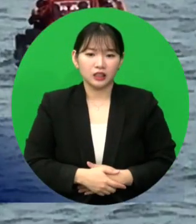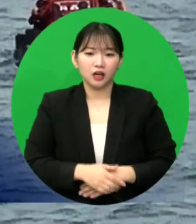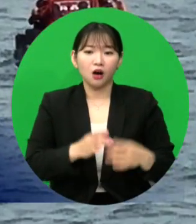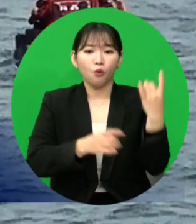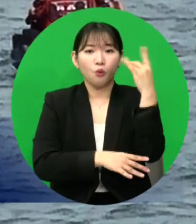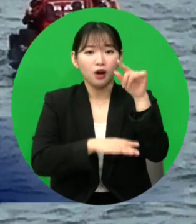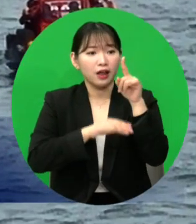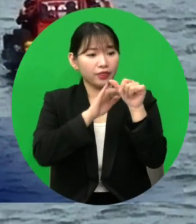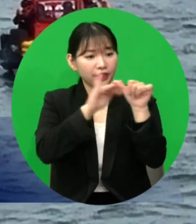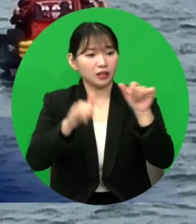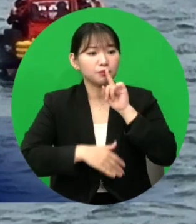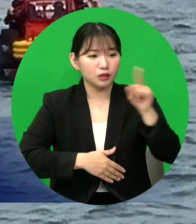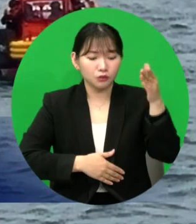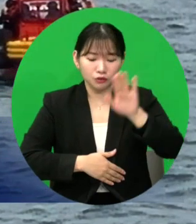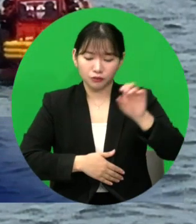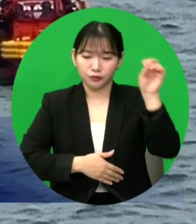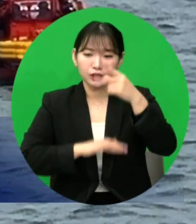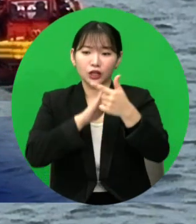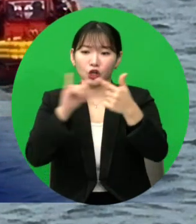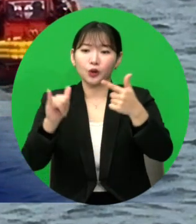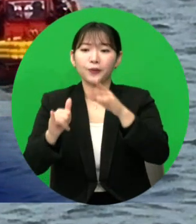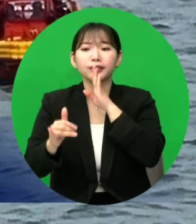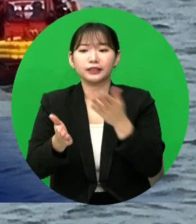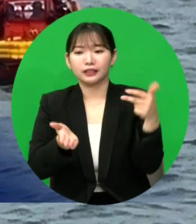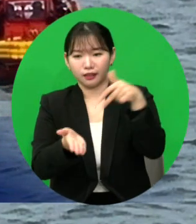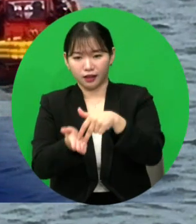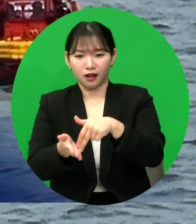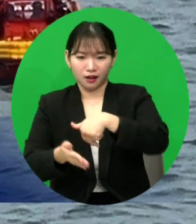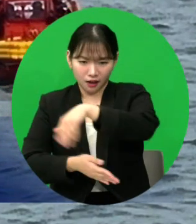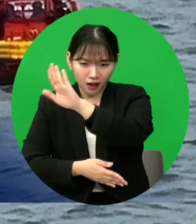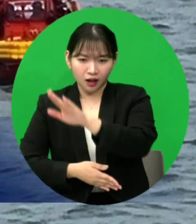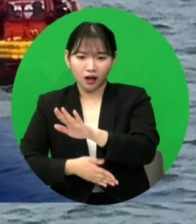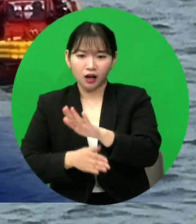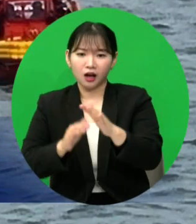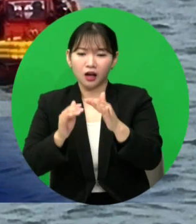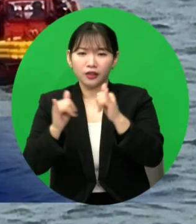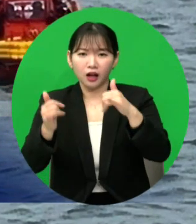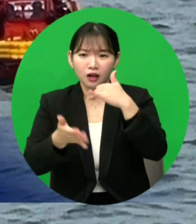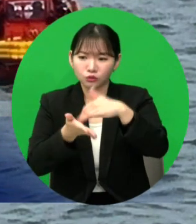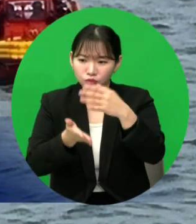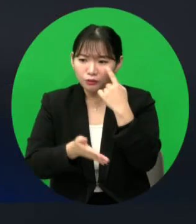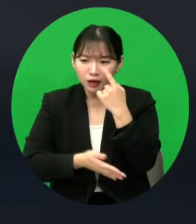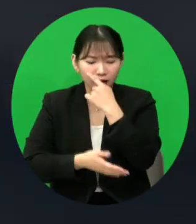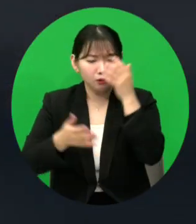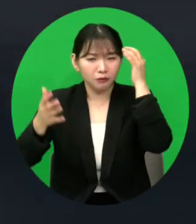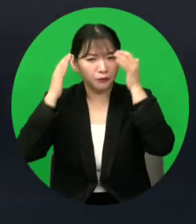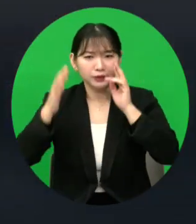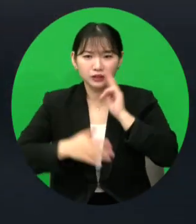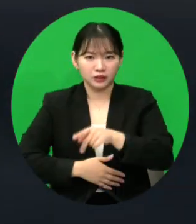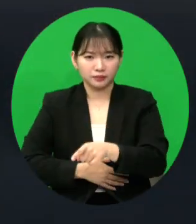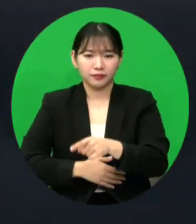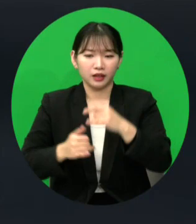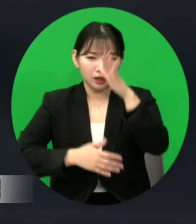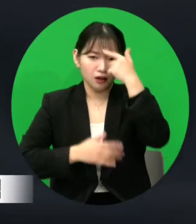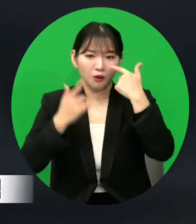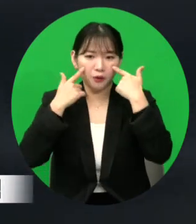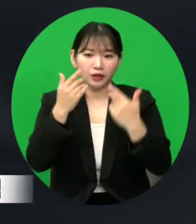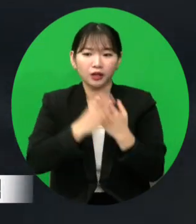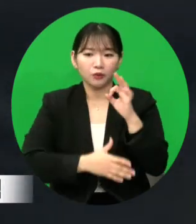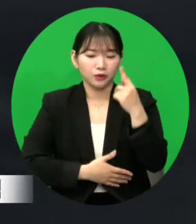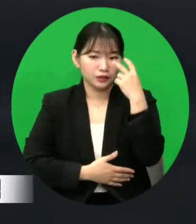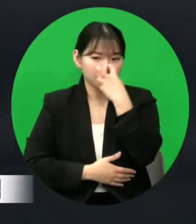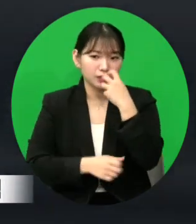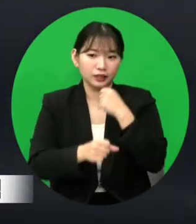신고했는데 6명이 특별적으로 나갔던 거예요. 인원 파악에 엄청 혼선이 있잖아요. 해경은 정확한 사고